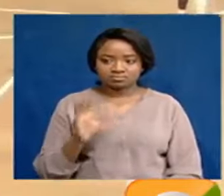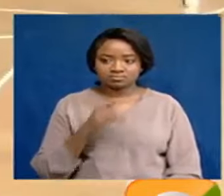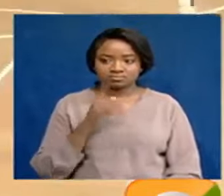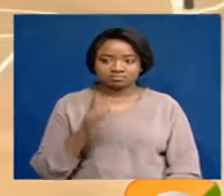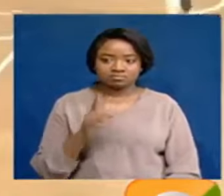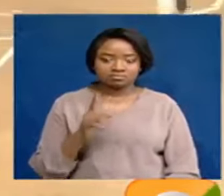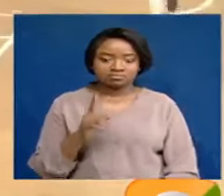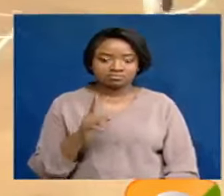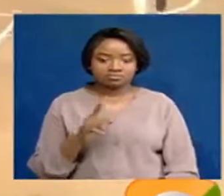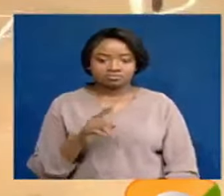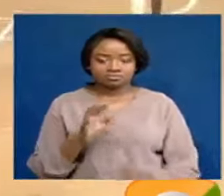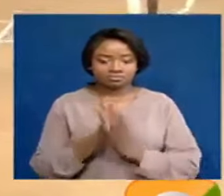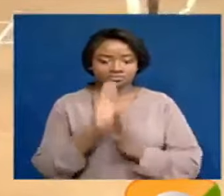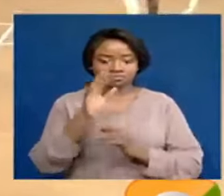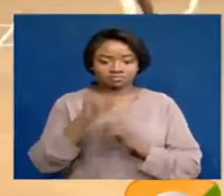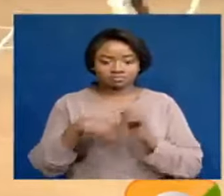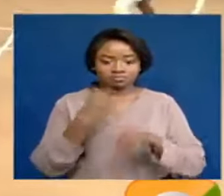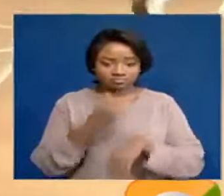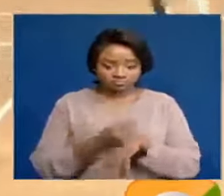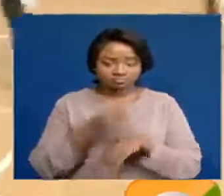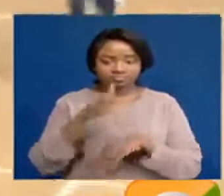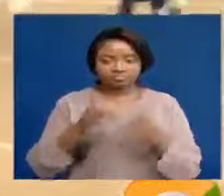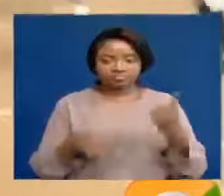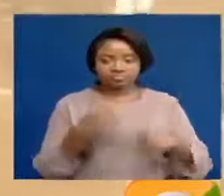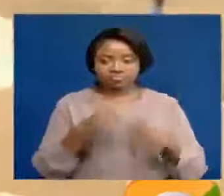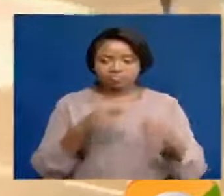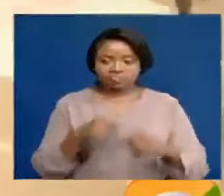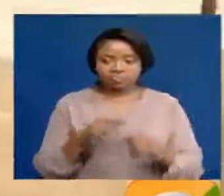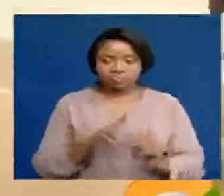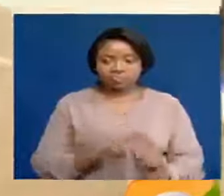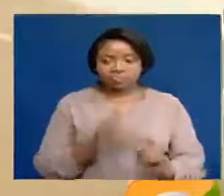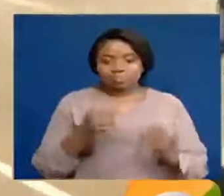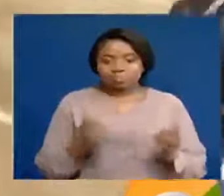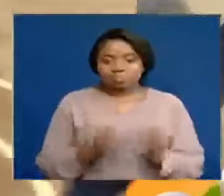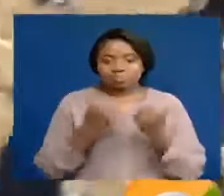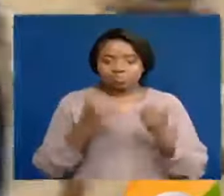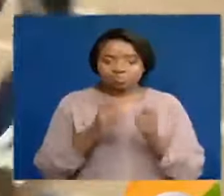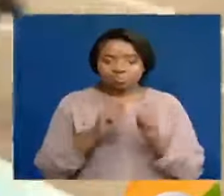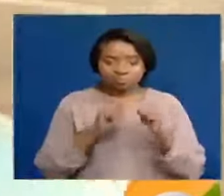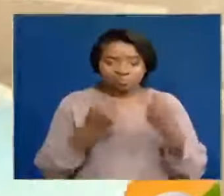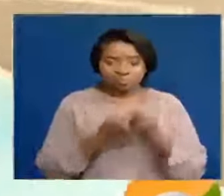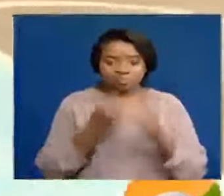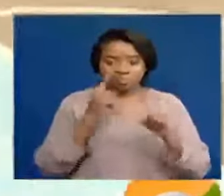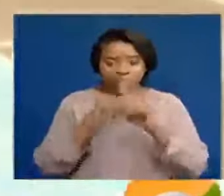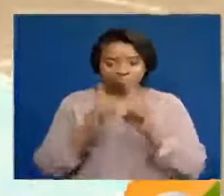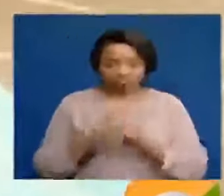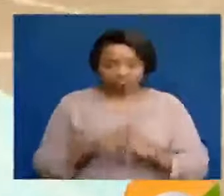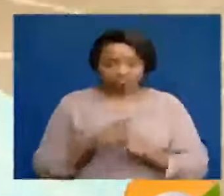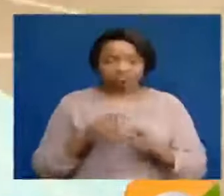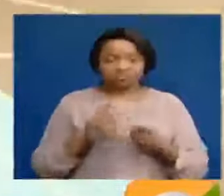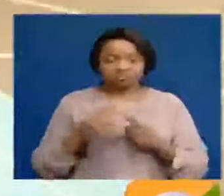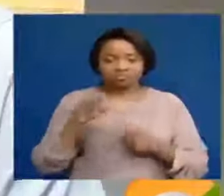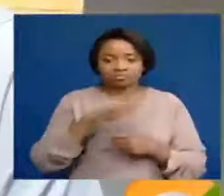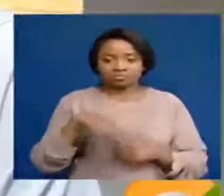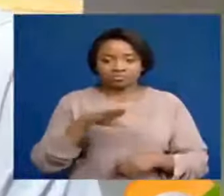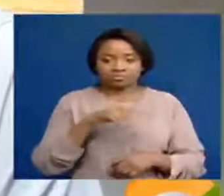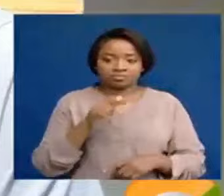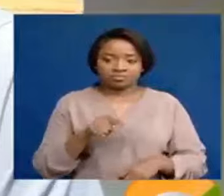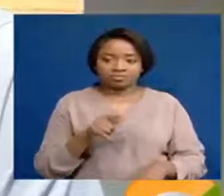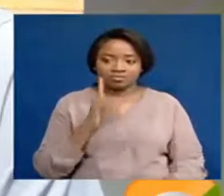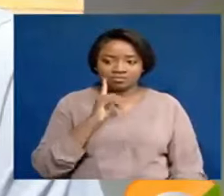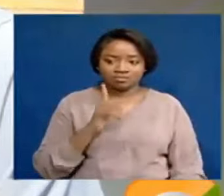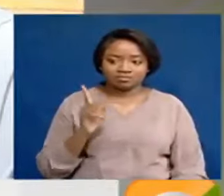ya kufuzu kwa ligi kuu ya mchezo huo barani Afrika BAL yatakayohusisha timu mbalimbali katika zoni ya mashariki ya bara hili. The